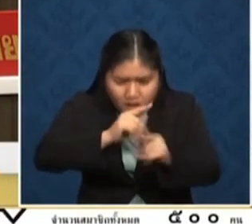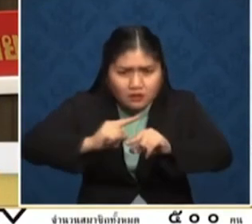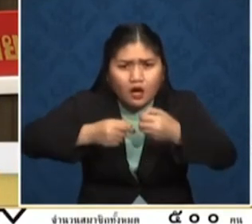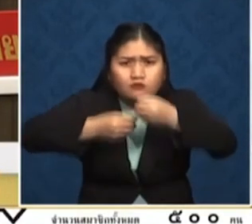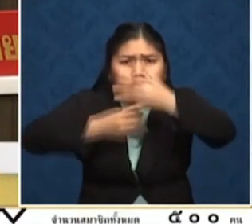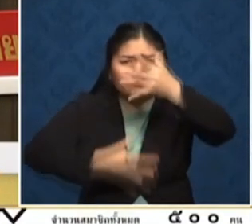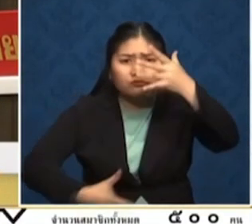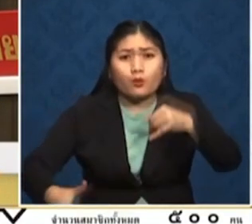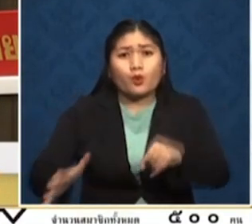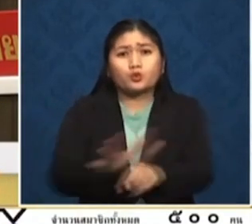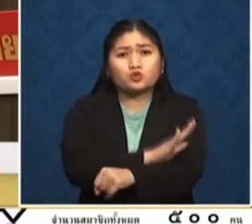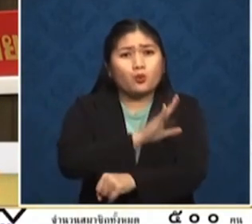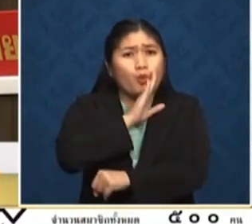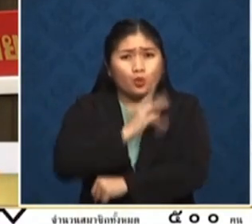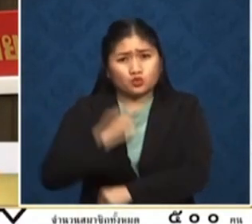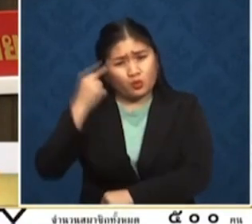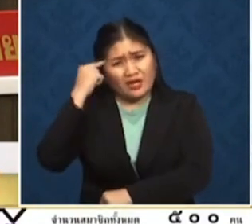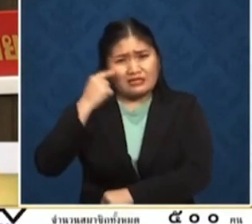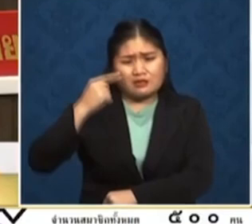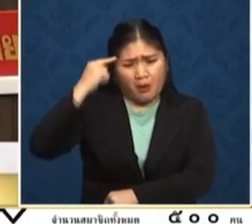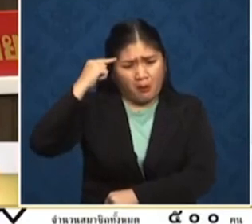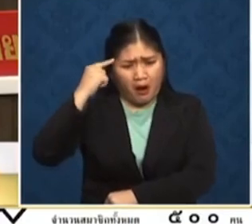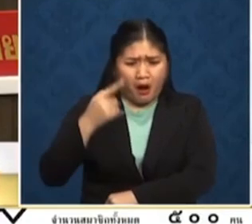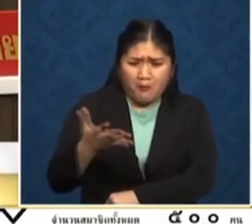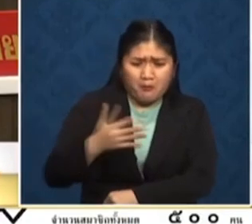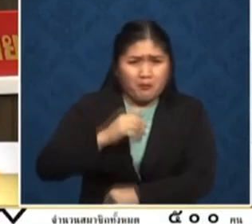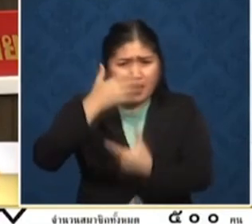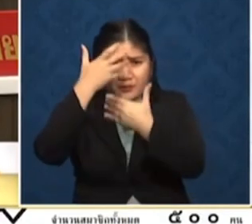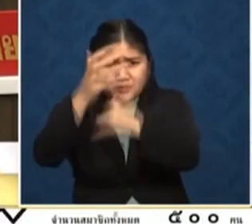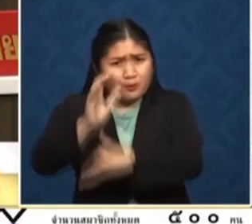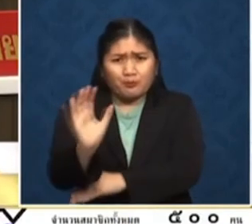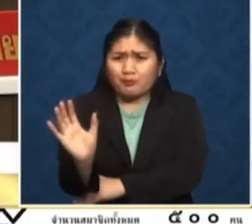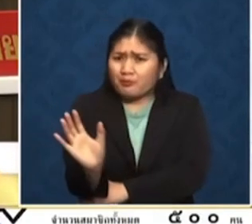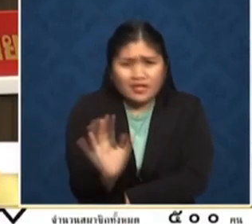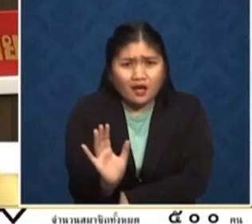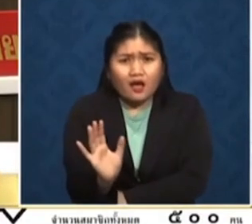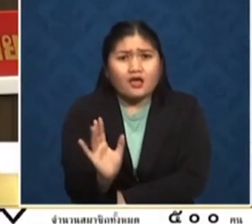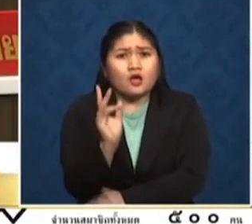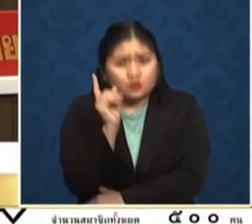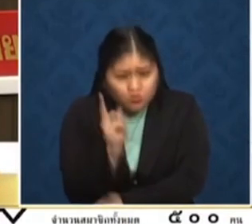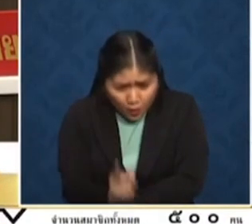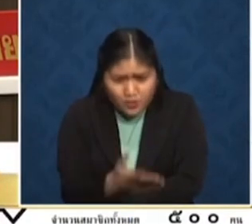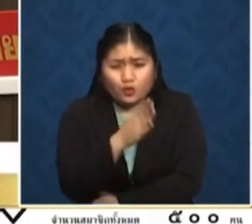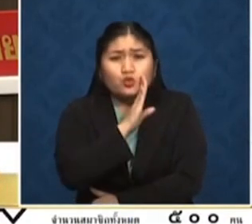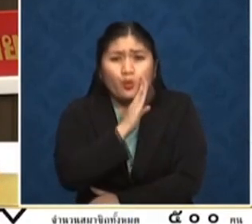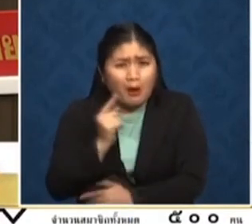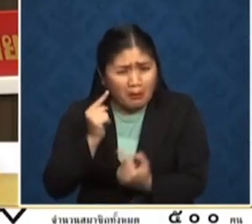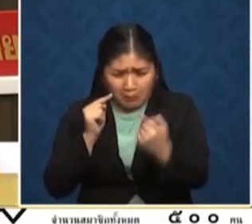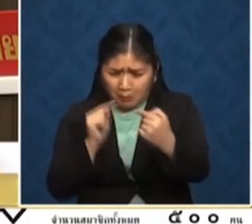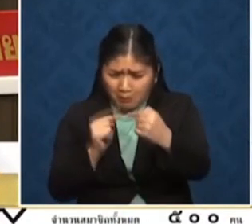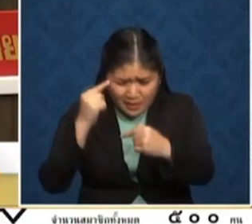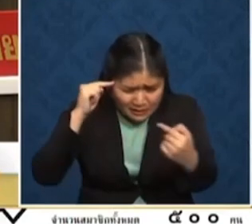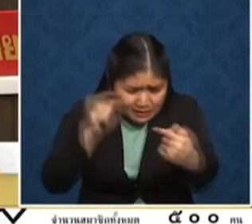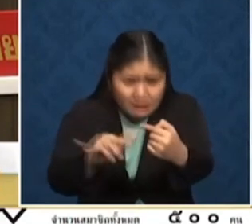อย่าเหาะเกินลงกาอย่าไปไกลชนิดสุดลิ่มทิ่มประตูเพราะว่าเดี๋ยวจะมีปัญหา